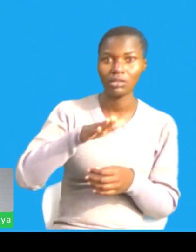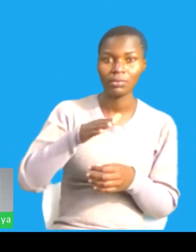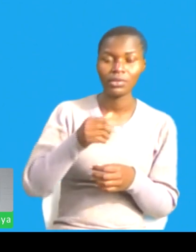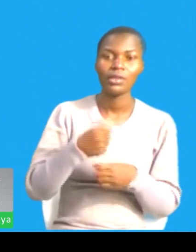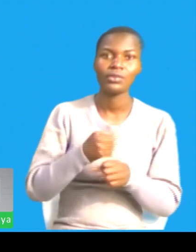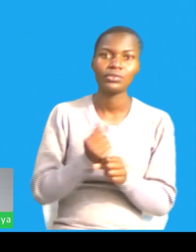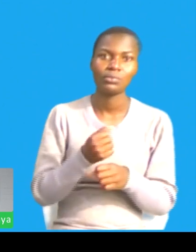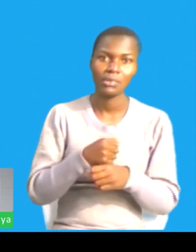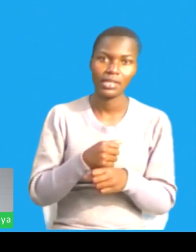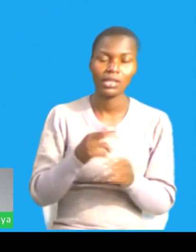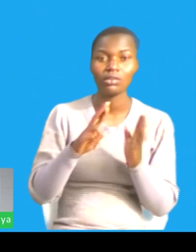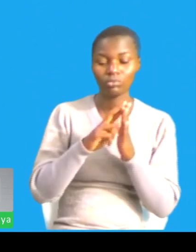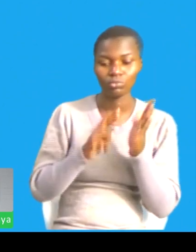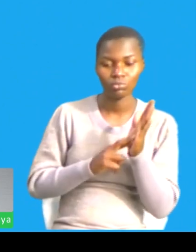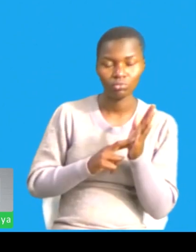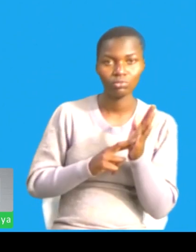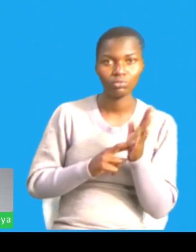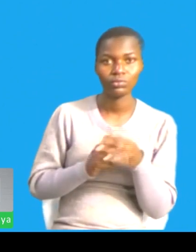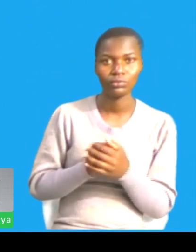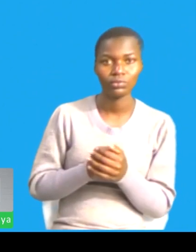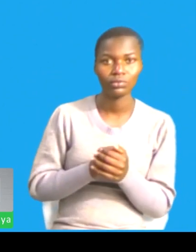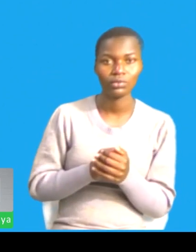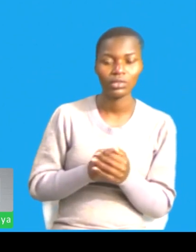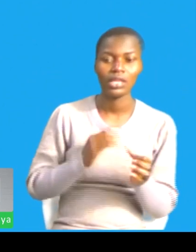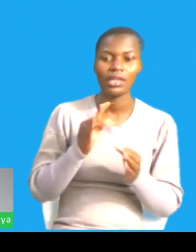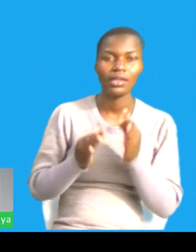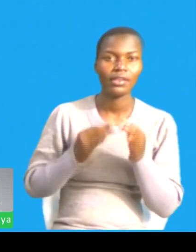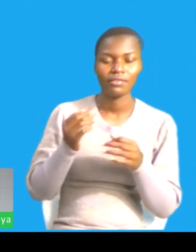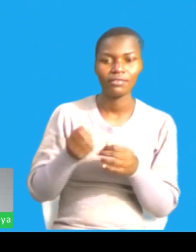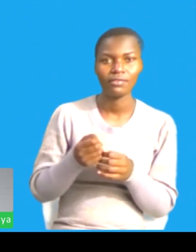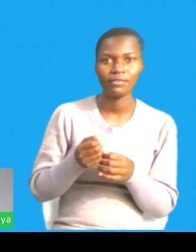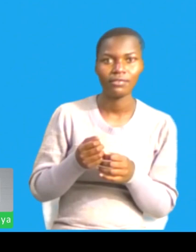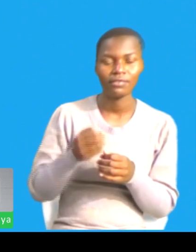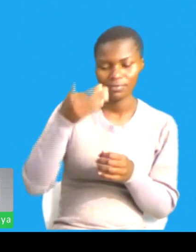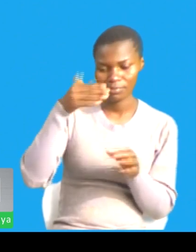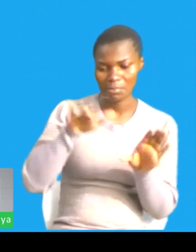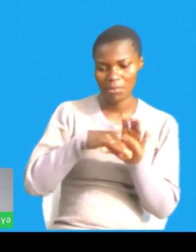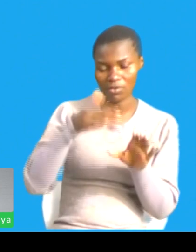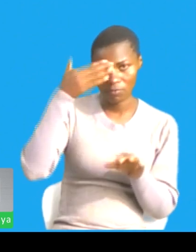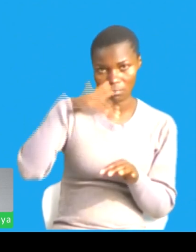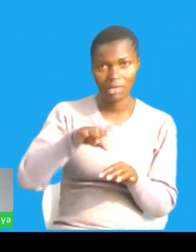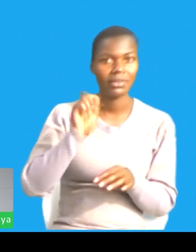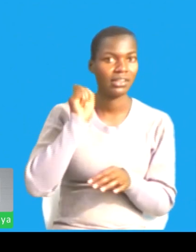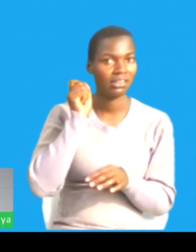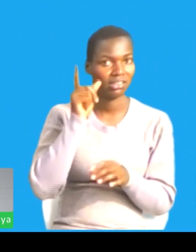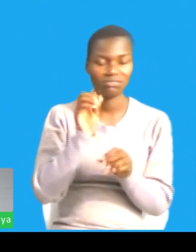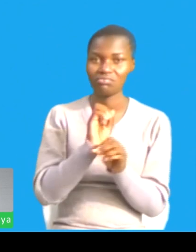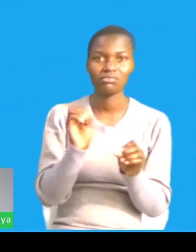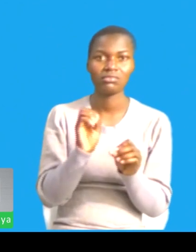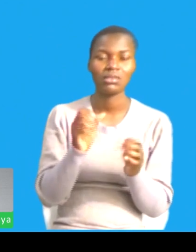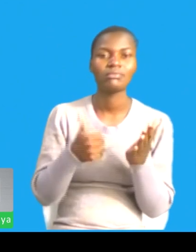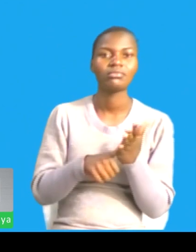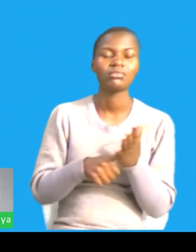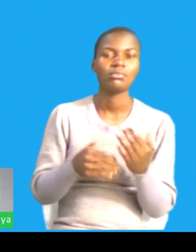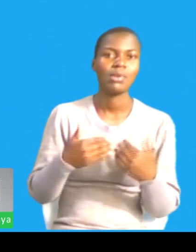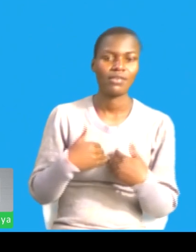ya kudeal na hizo vitu wamesikia. Kama mbunge hajaelewa hiyo kazi, tuko na shida. Na